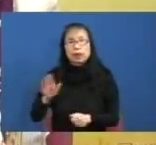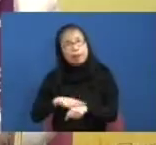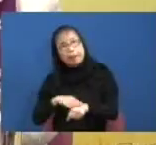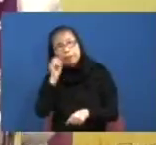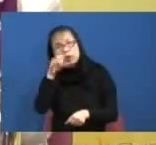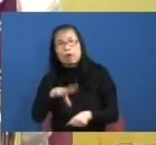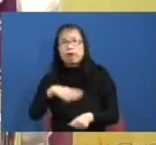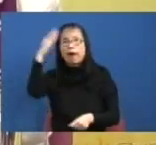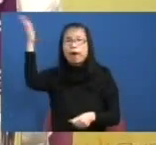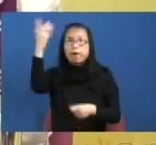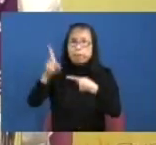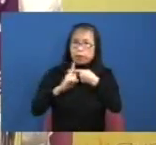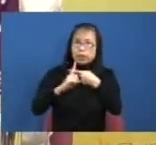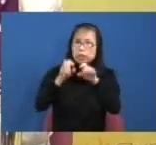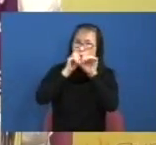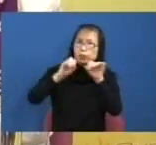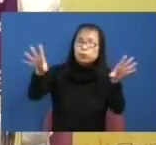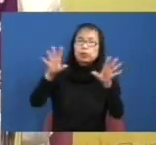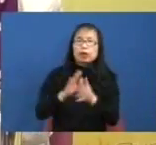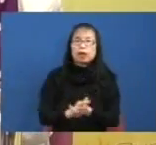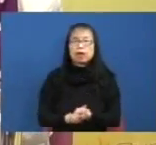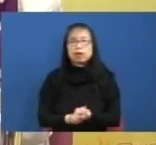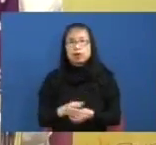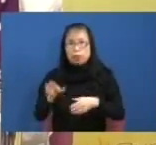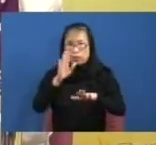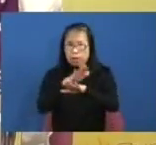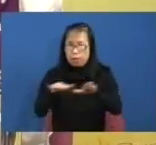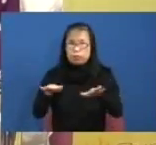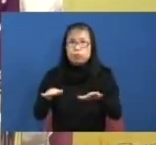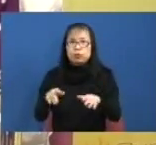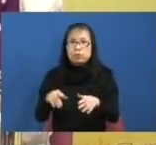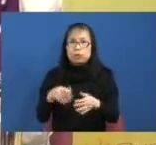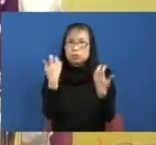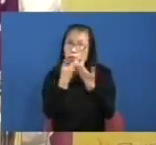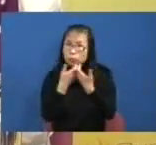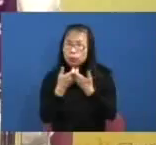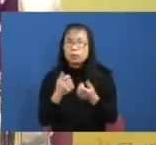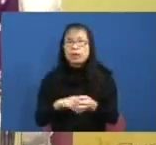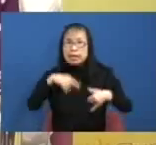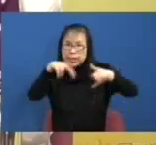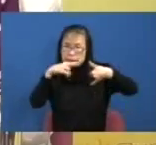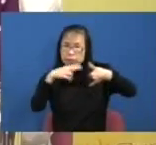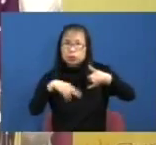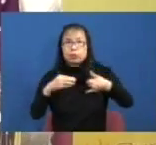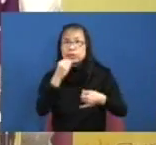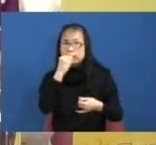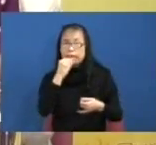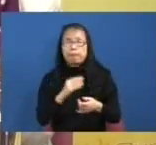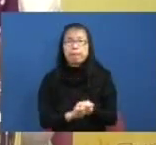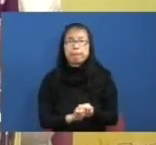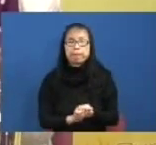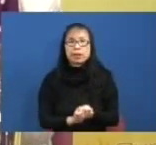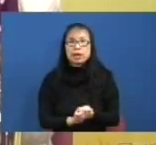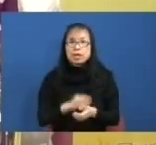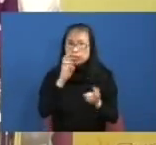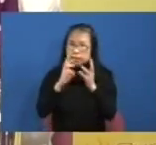講啦，風險傳達呢方面咧，即係點樣將即係話個安全指數令到即係話而家檢驗過啲食品啊，那個